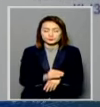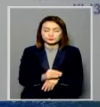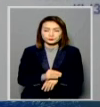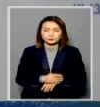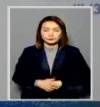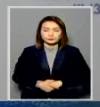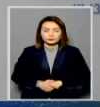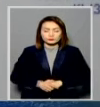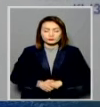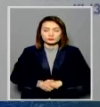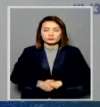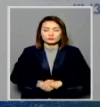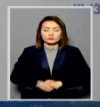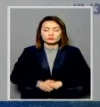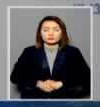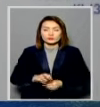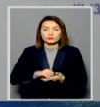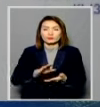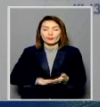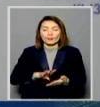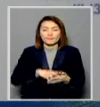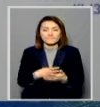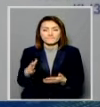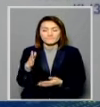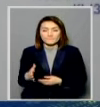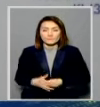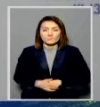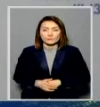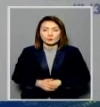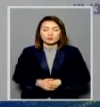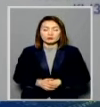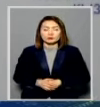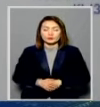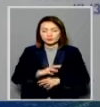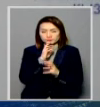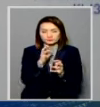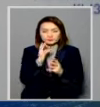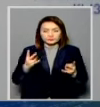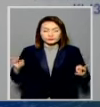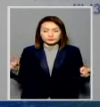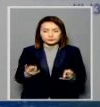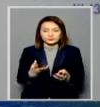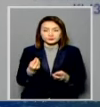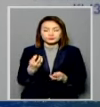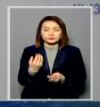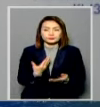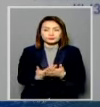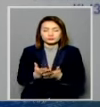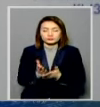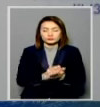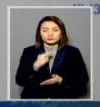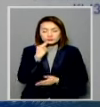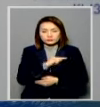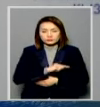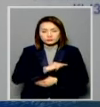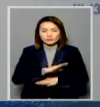жаңадай күшіне еніп отыр, белгіленіп отыр. Сол алгоритмдерді сақтау қажет. Оның ішінде жаңадай қызмет